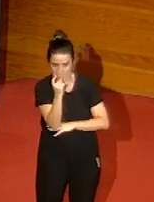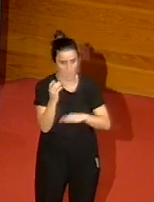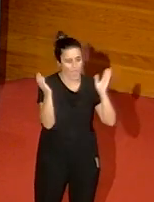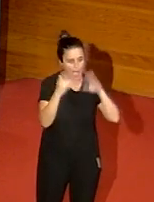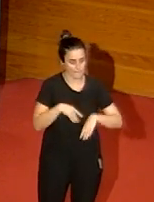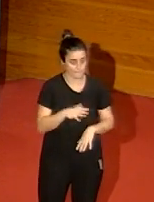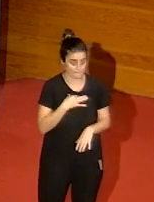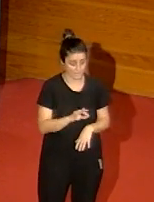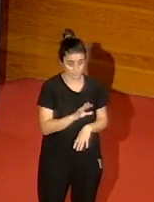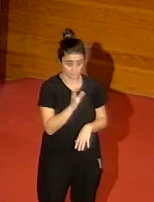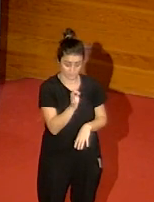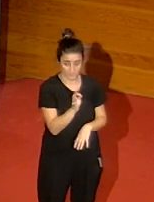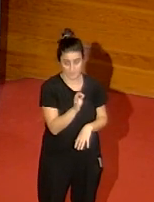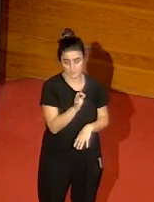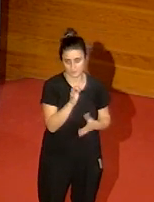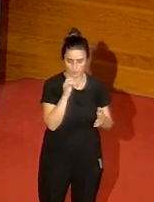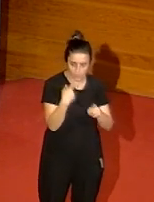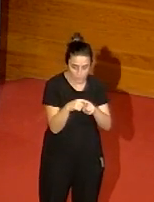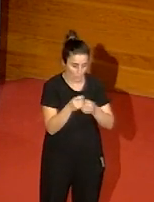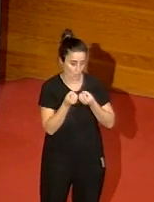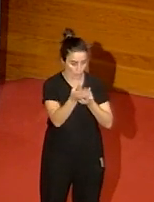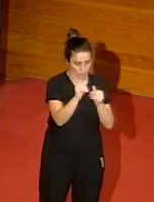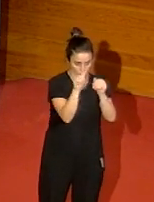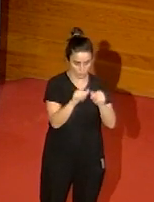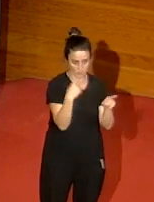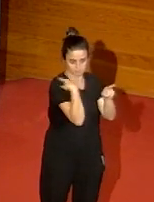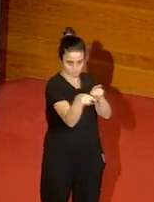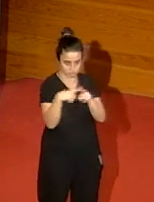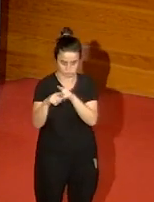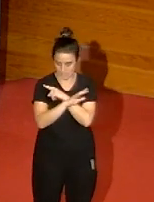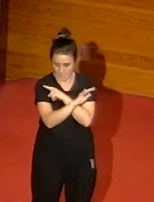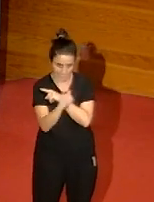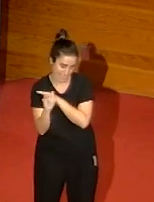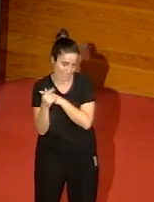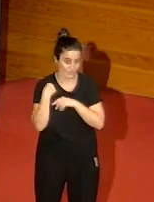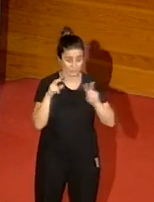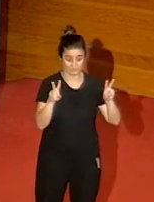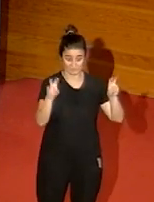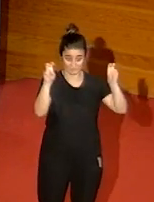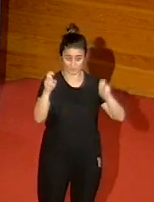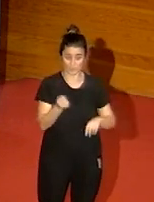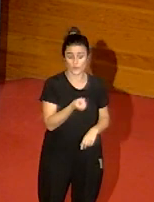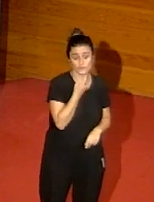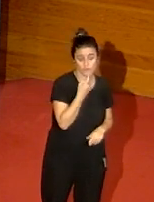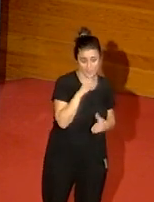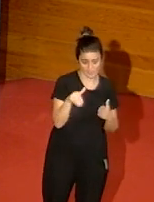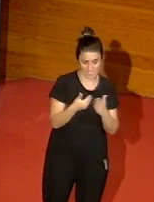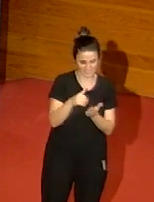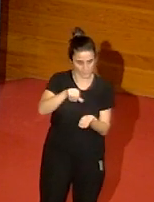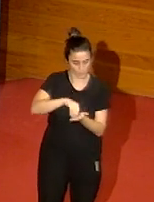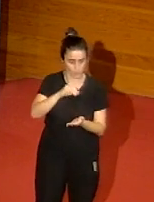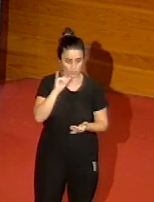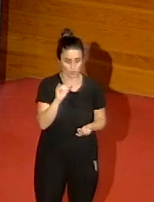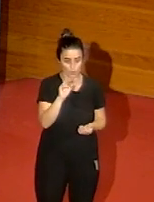modu ezberdinak gauza kontatzeko. Izenburua jarri diot Finlandiatik Ciudad Juárezera, ba, besteak beste